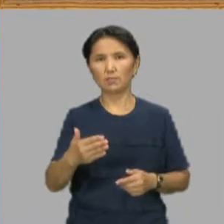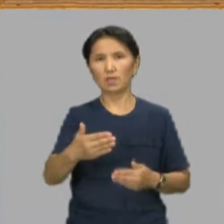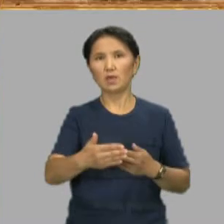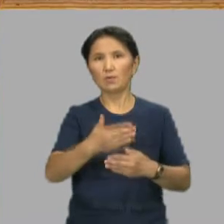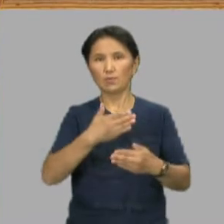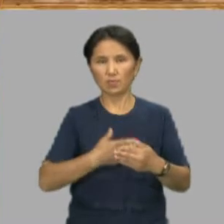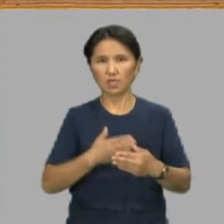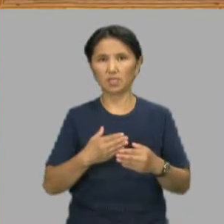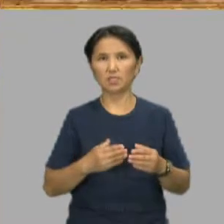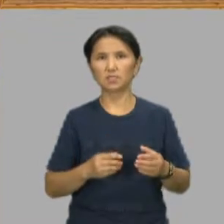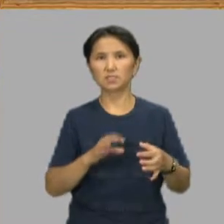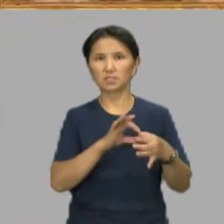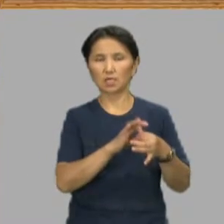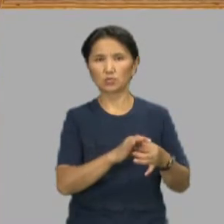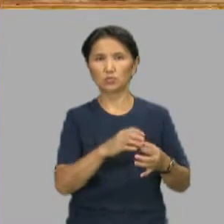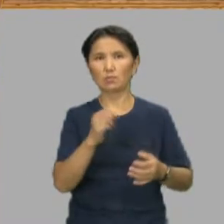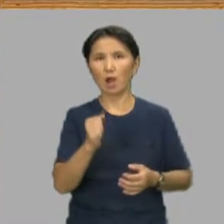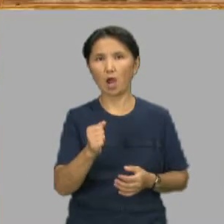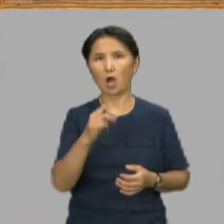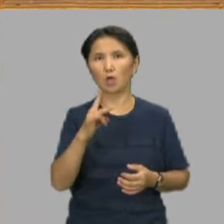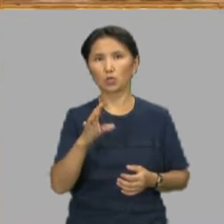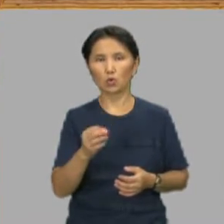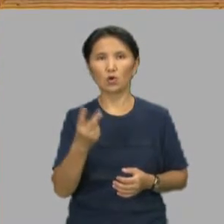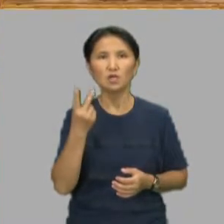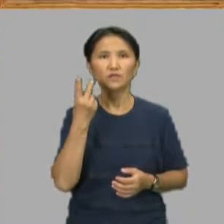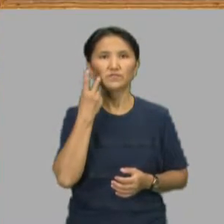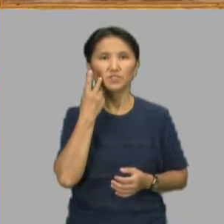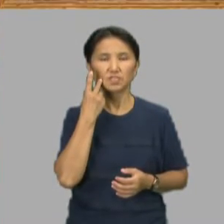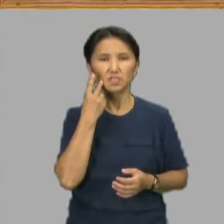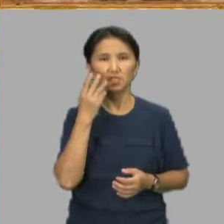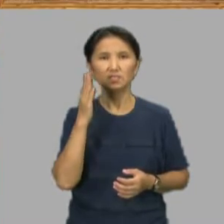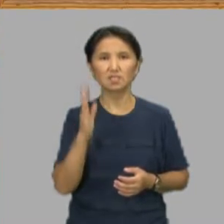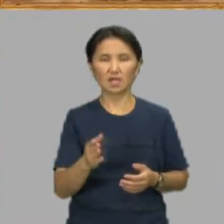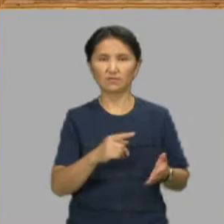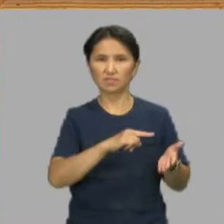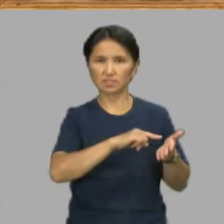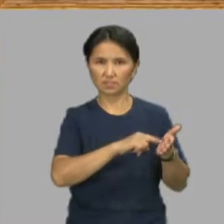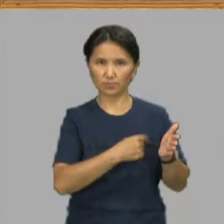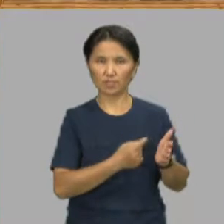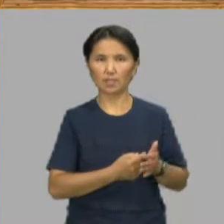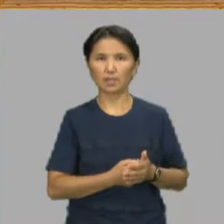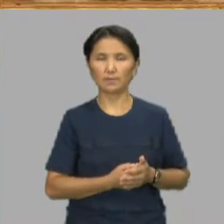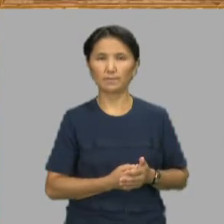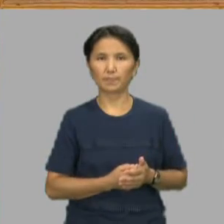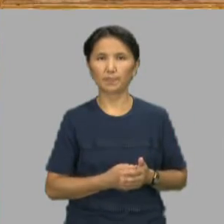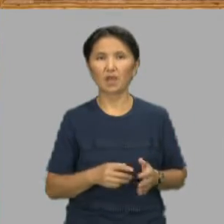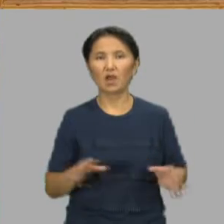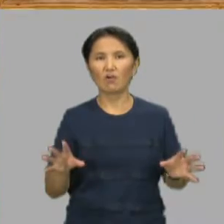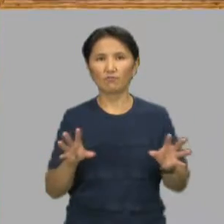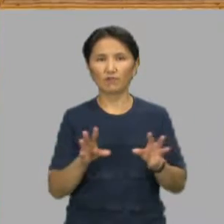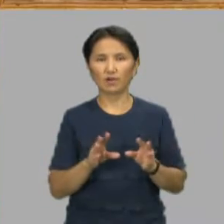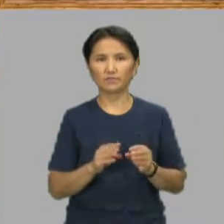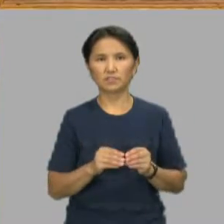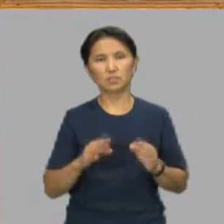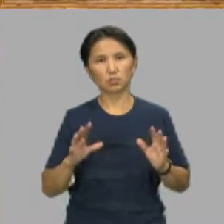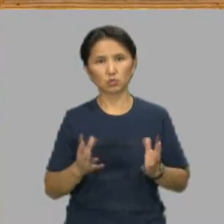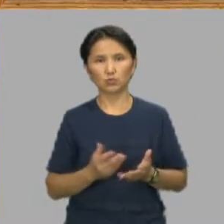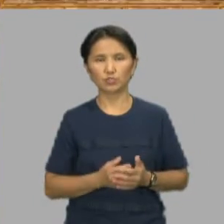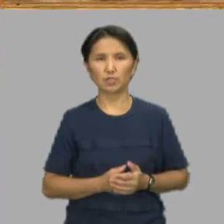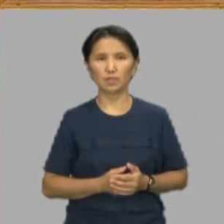«а», «но» всегда ставится запятая во всех